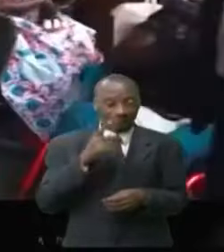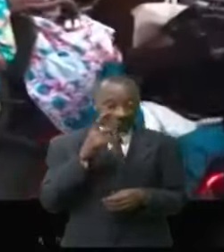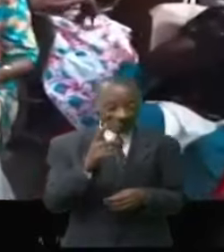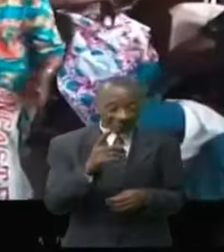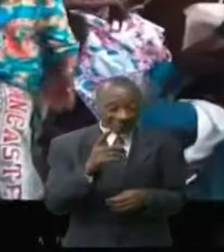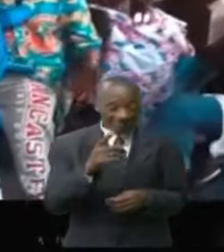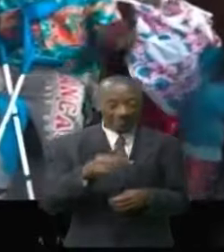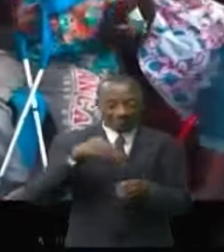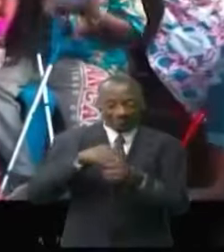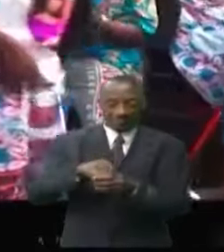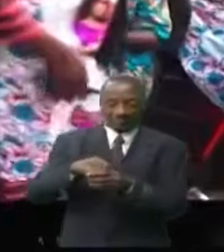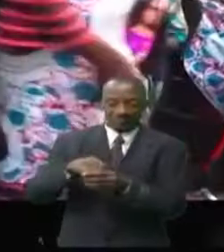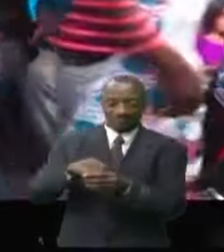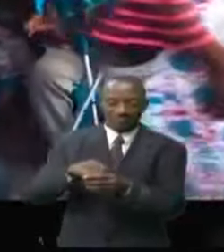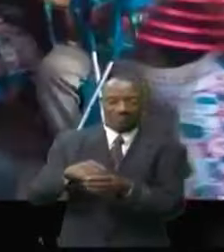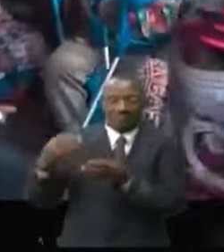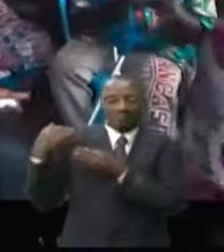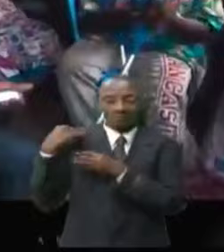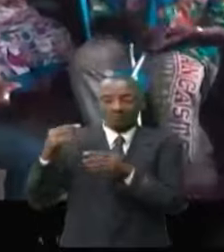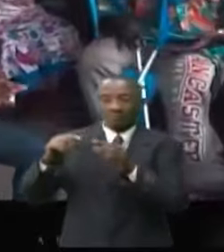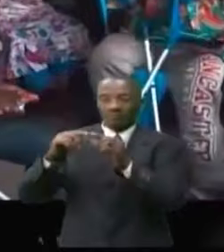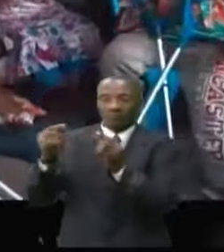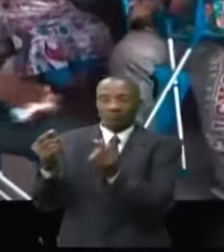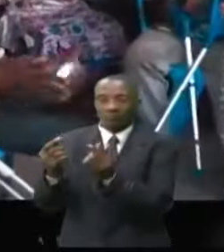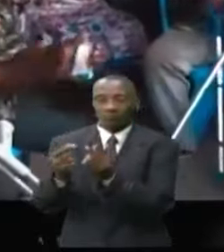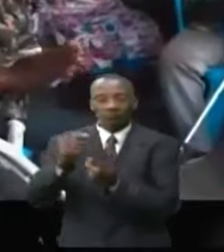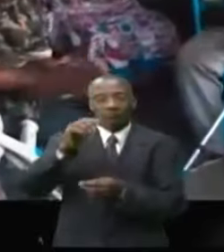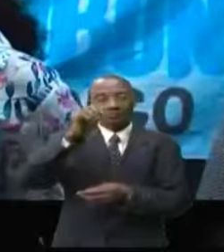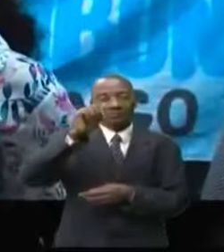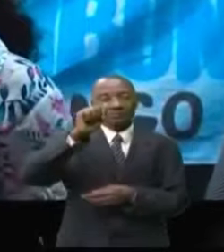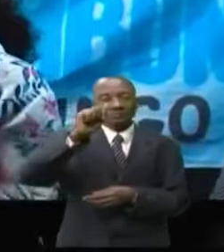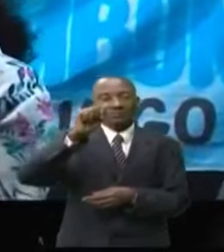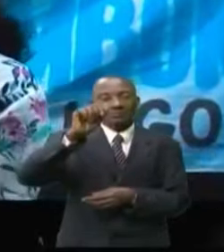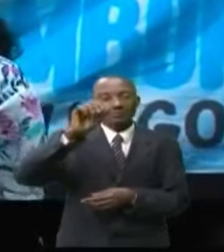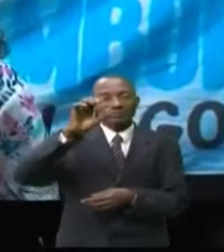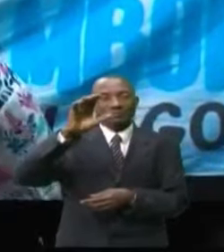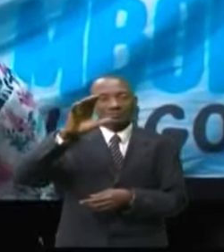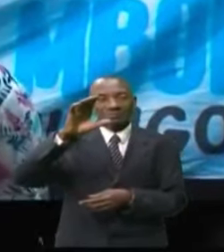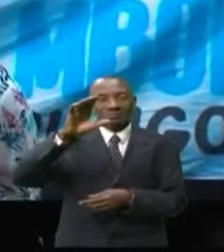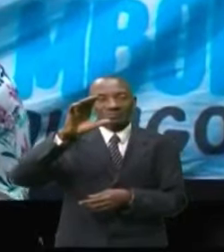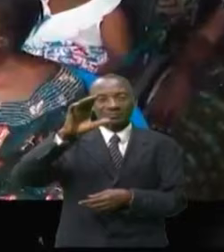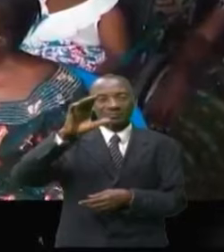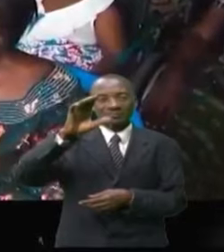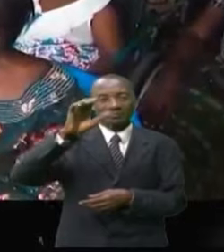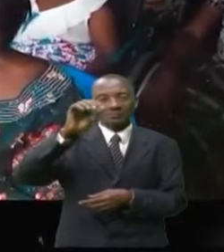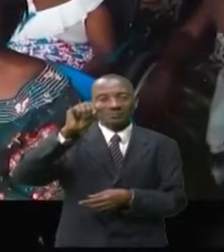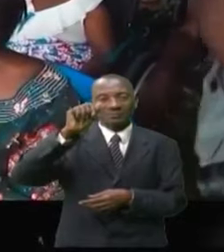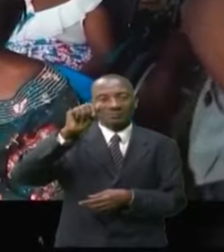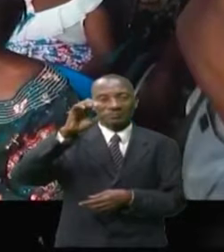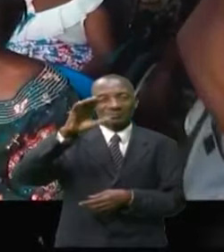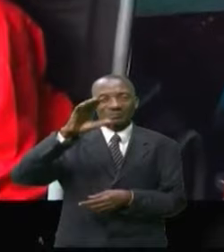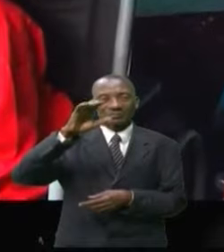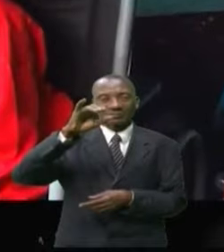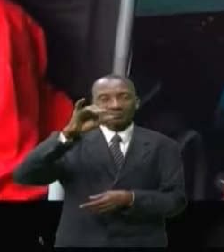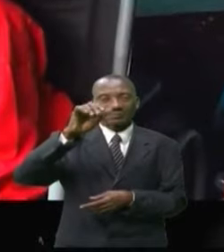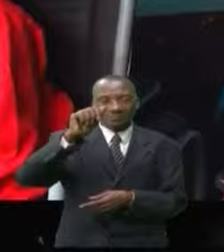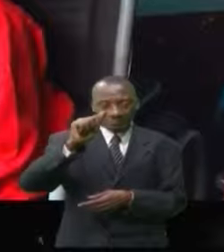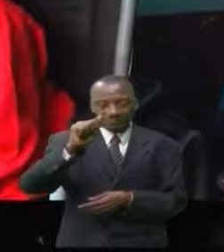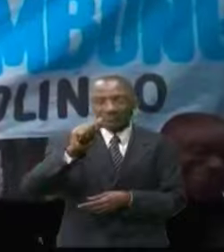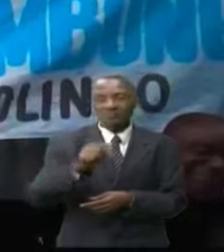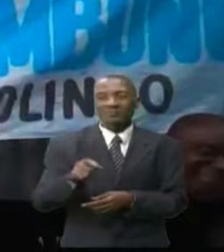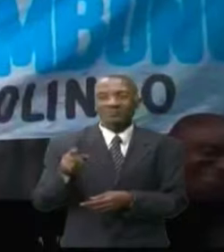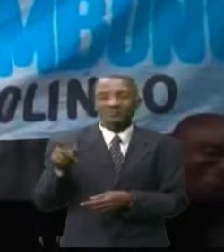ceux qui sont sont censés opérer ce choix soit devant leur conscience soit aussi averti et acquière un civisme électoral